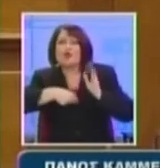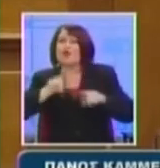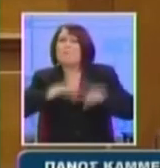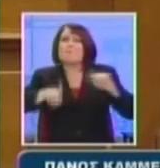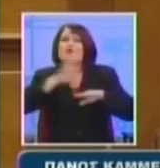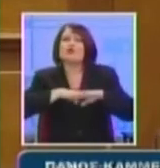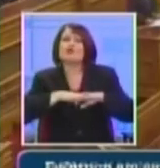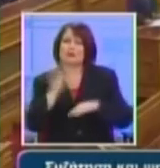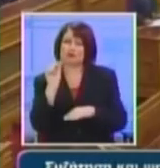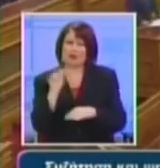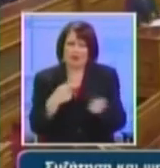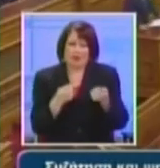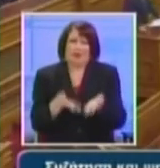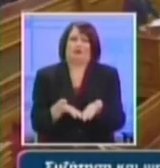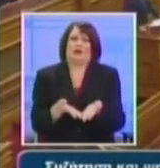ευθυνών.